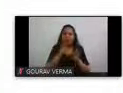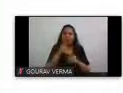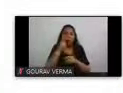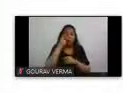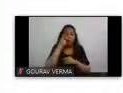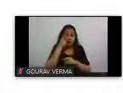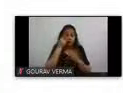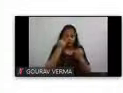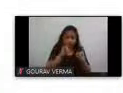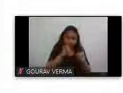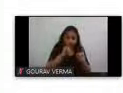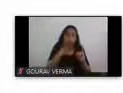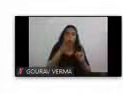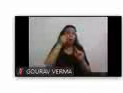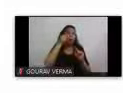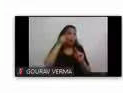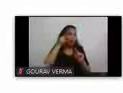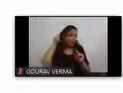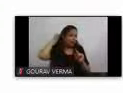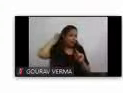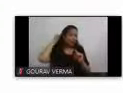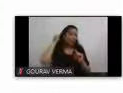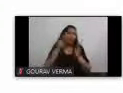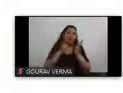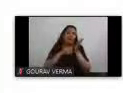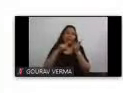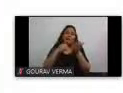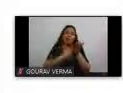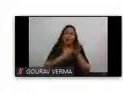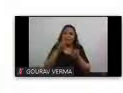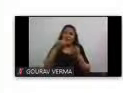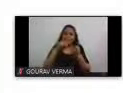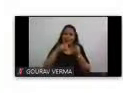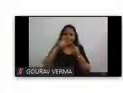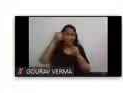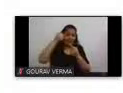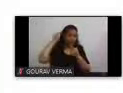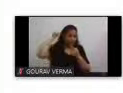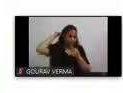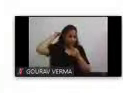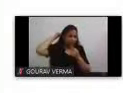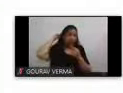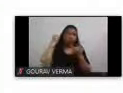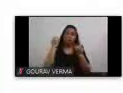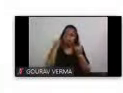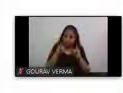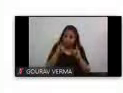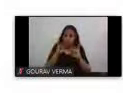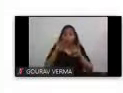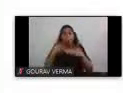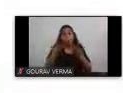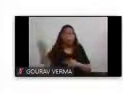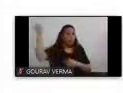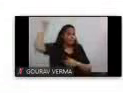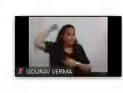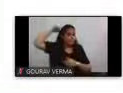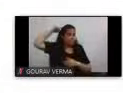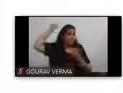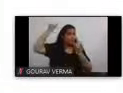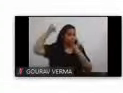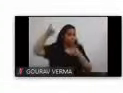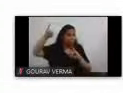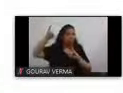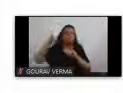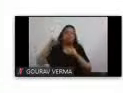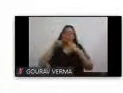में, आंख में या ऑप्टिक नर्व में या ब्रेन में कहीं पे भी डैमेज हो तो पर्सन का देखने की